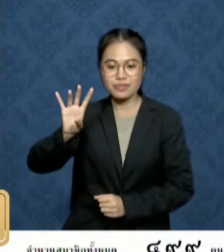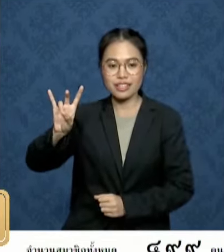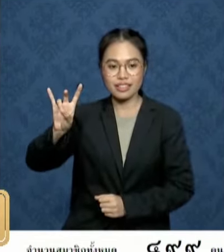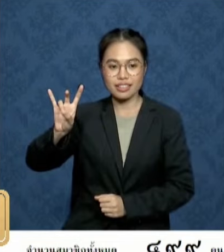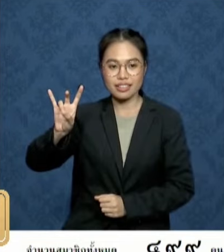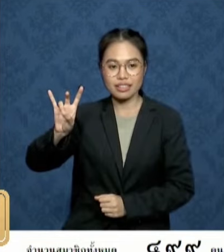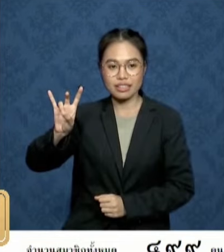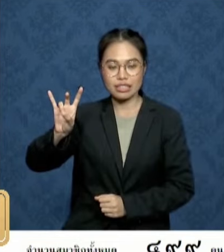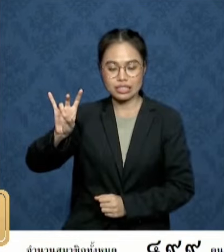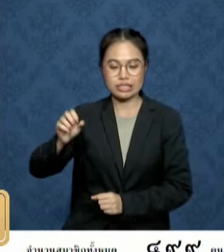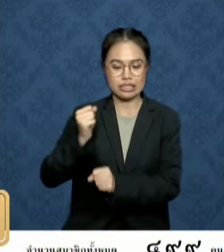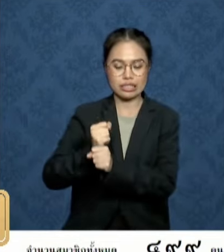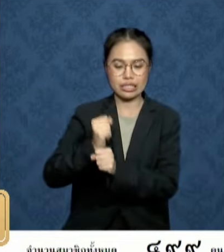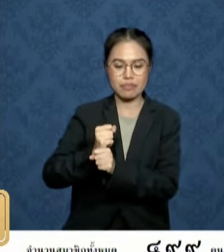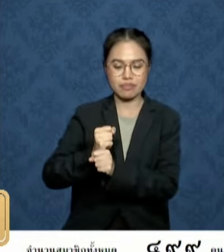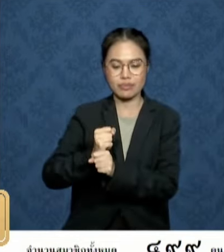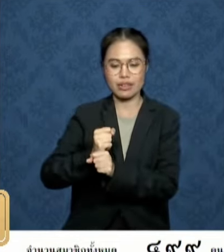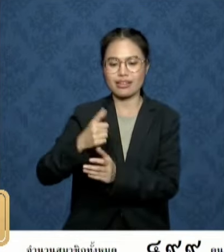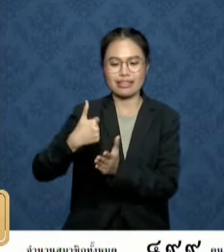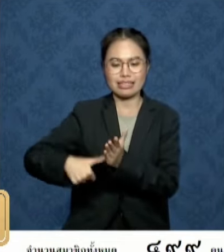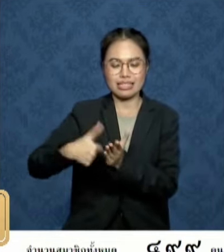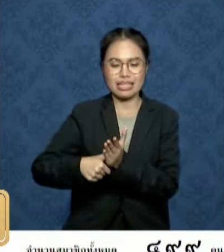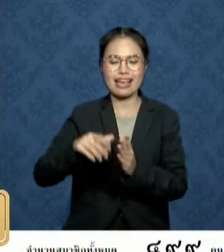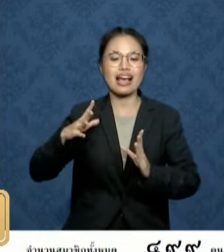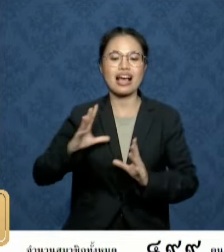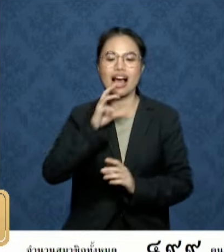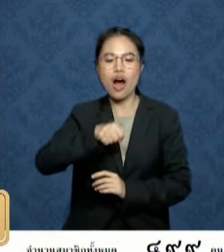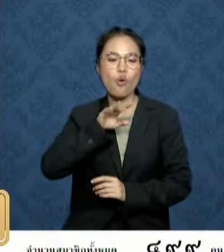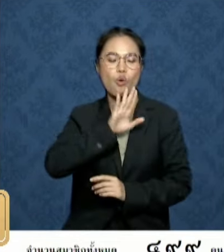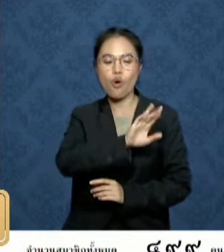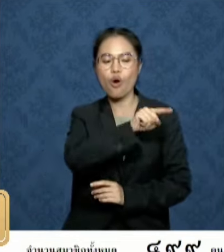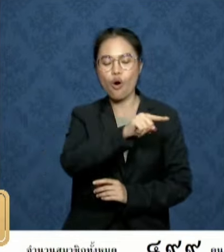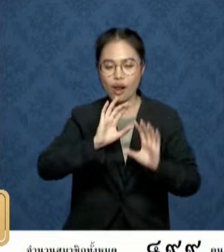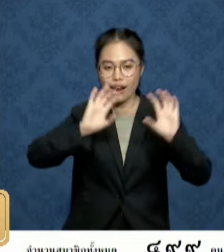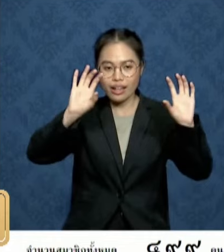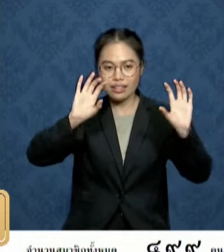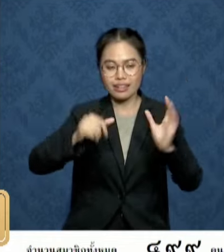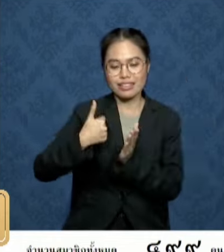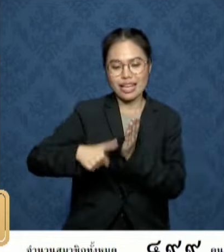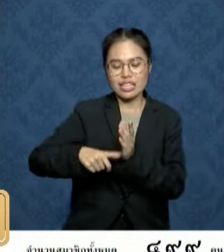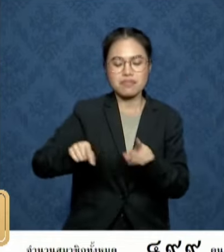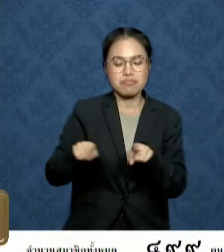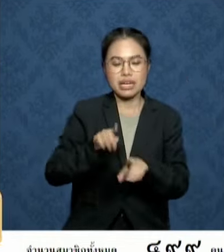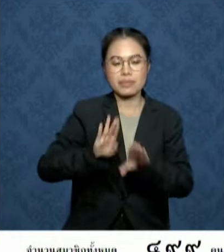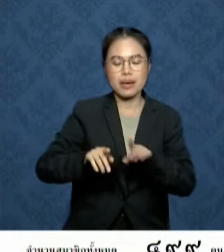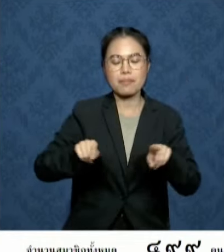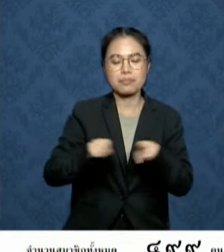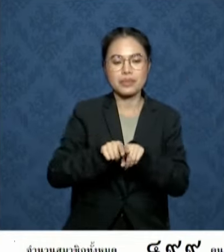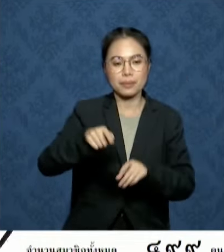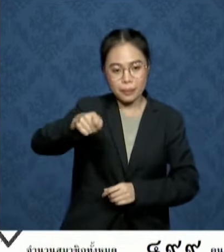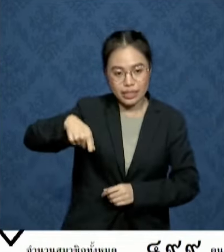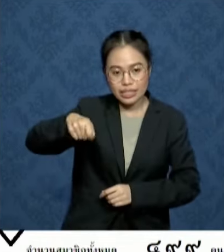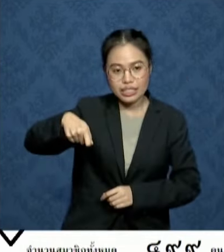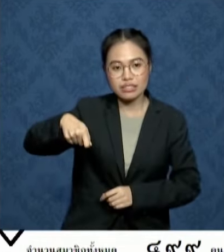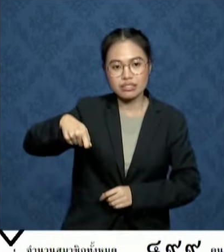ใช้เพื่อชดใช้ผ peuxพัพพองรัฐบาลเองในอดีตการเหมอนการจ่ายนบัดเครดิ แต่ก็จ่ายแต่เพีงขั้นต่ำ